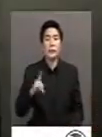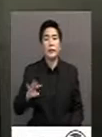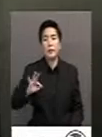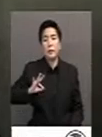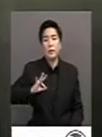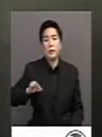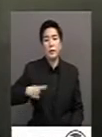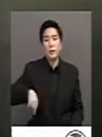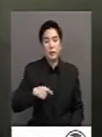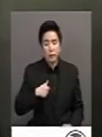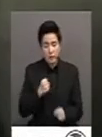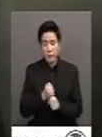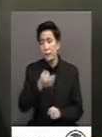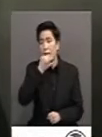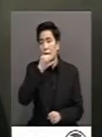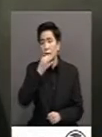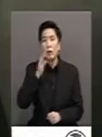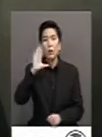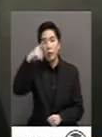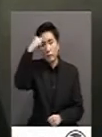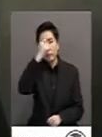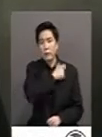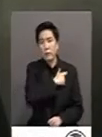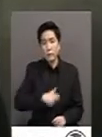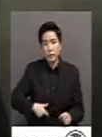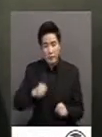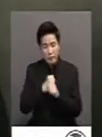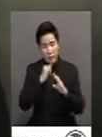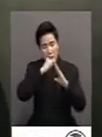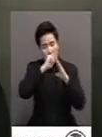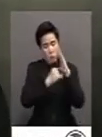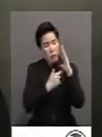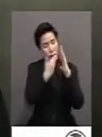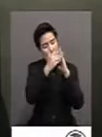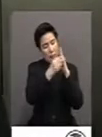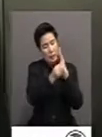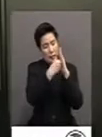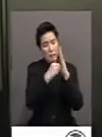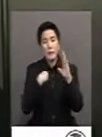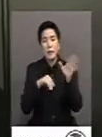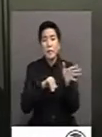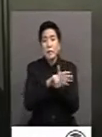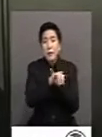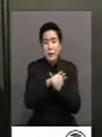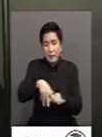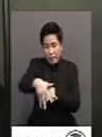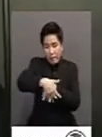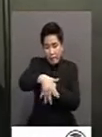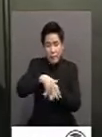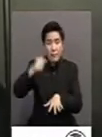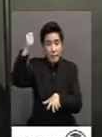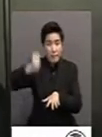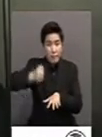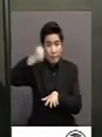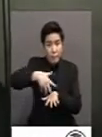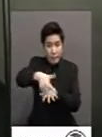กส่งเสริมศิลปาชีพที่ส่งมากับทั่วประเทศนะคะทางภาคอีสานก็จะเป็นผ้าไหมทอมือผ้าไหมมัดหมี่ผ้าไหม